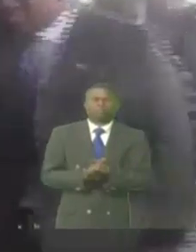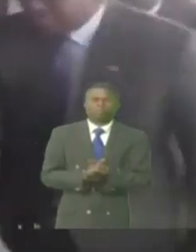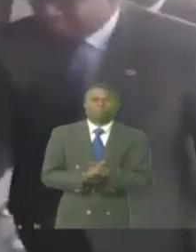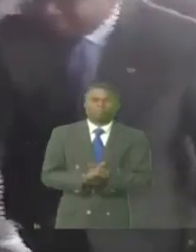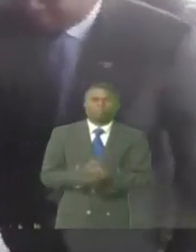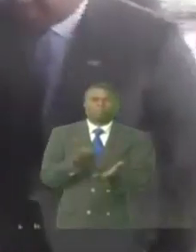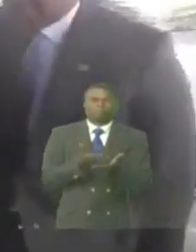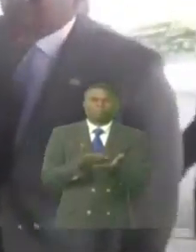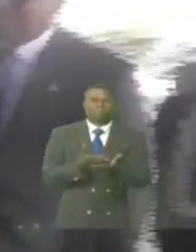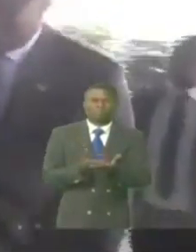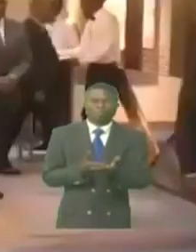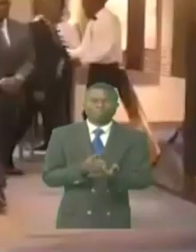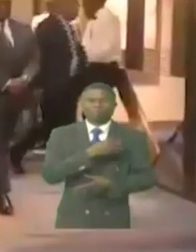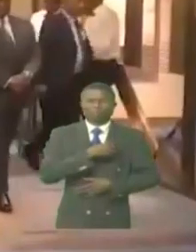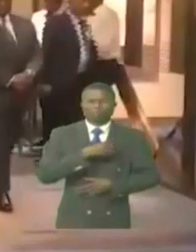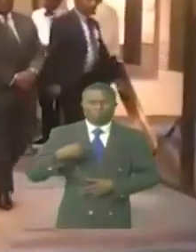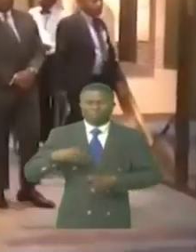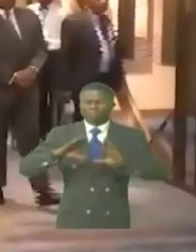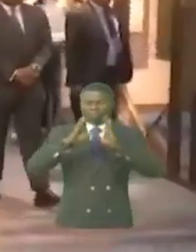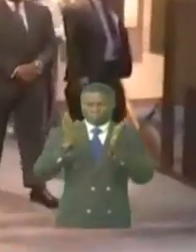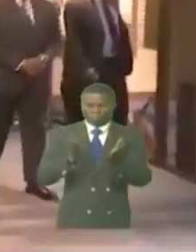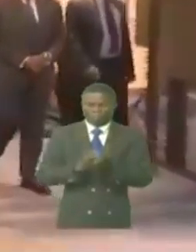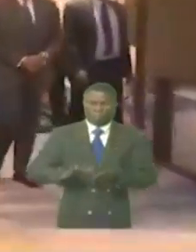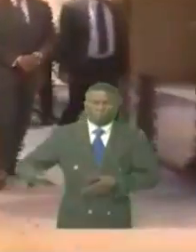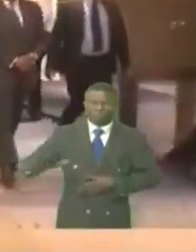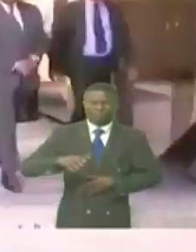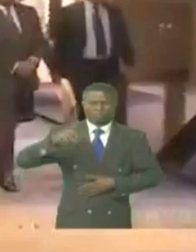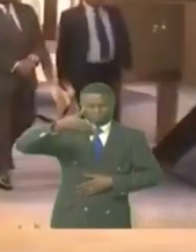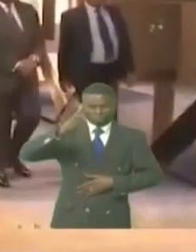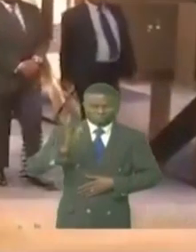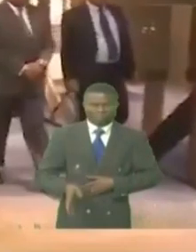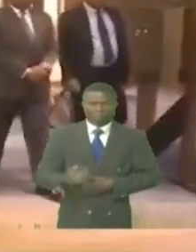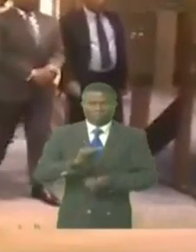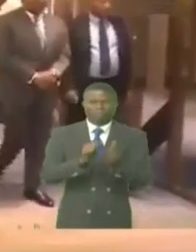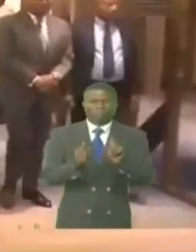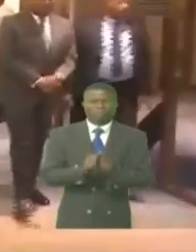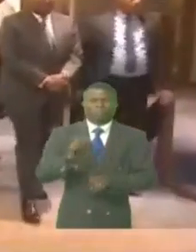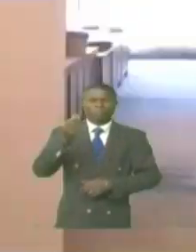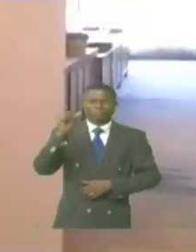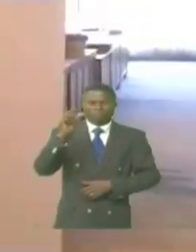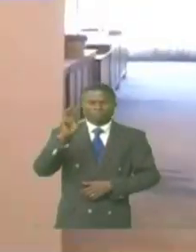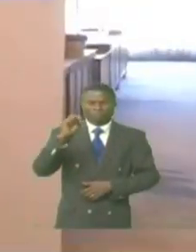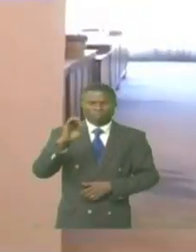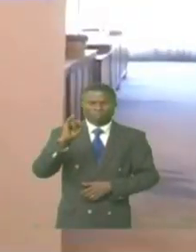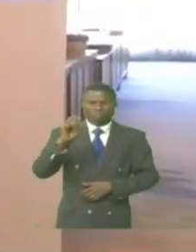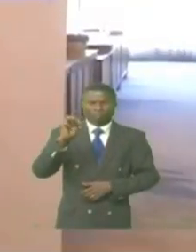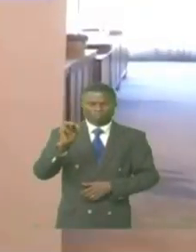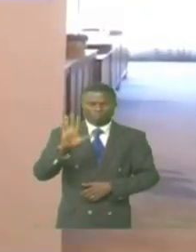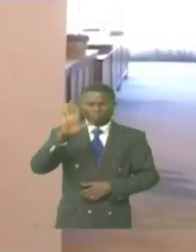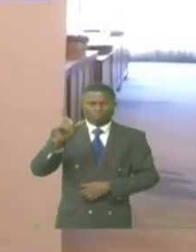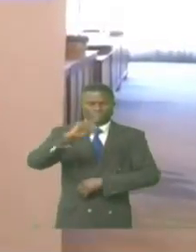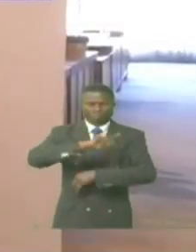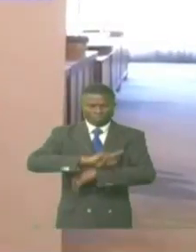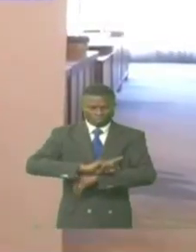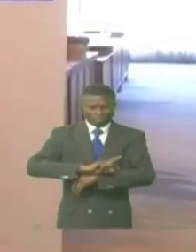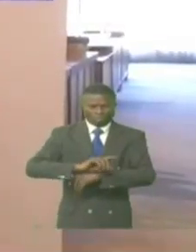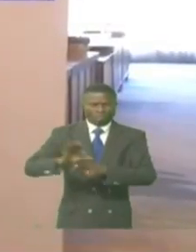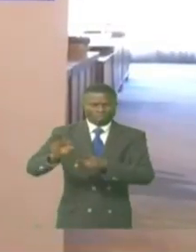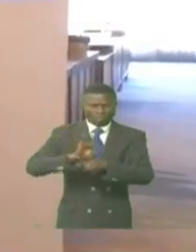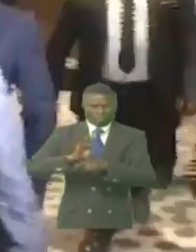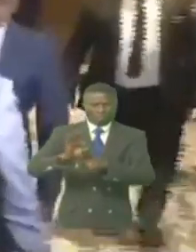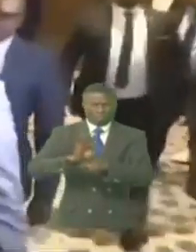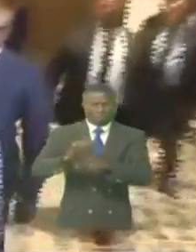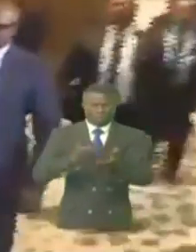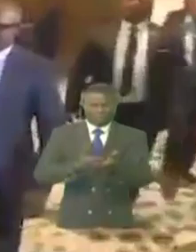hommes et femmes de tous les horizons et les experts en matière des mines vont pendant 5 jours examiner les voies et